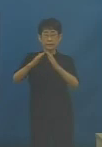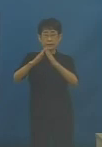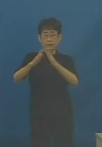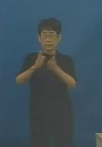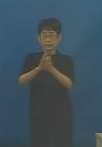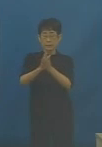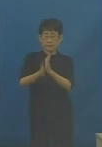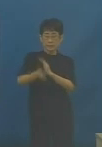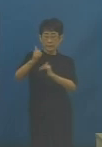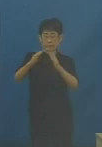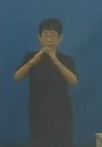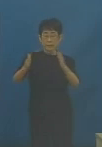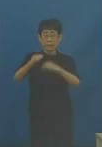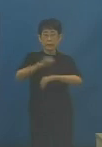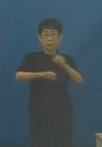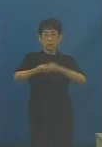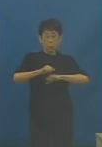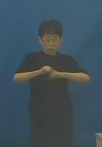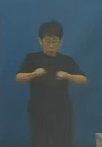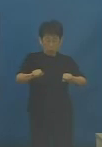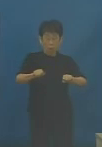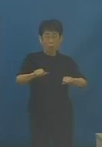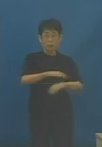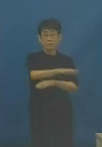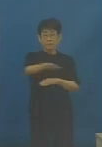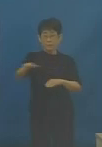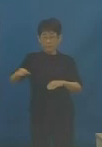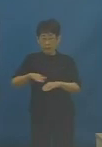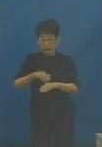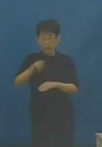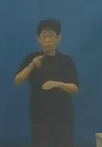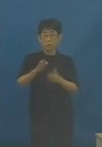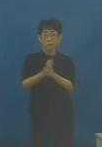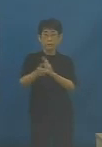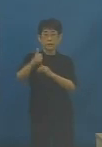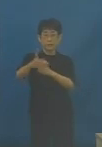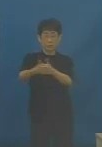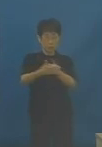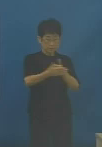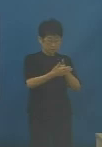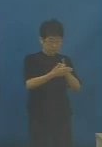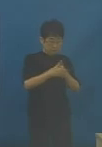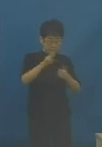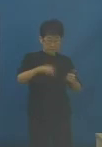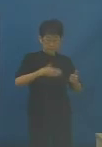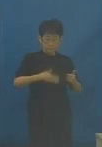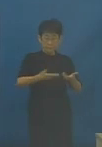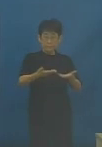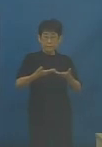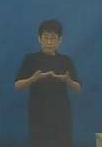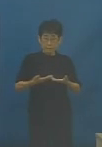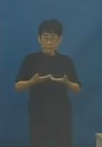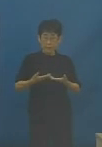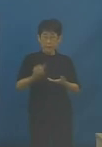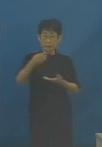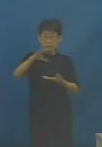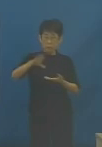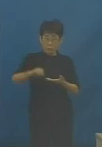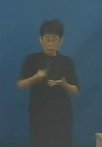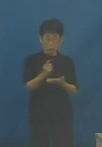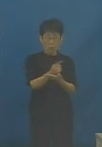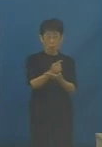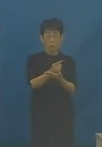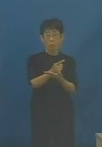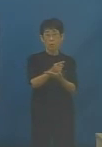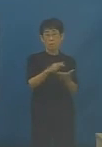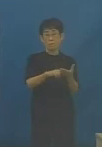この辺も同僚の知事の皆様のご理解をいただきながら、一定のこう方向性は出てきたかなと思います。奈